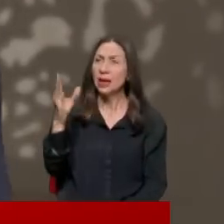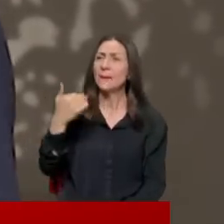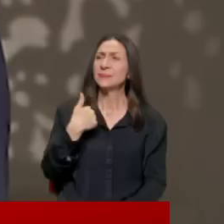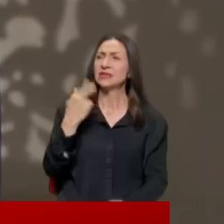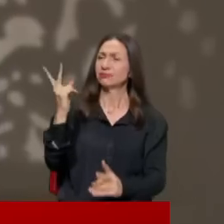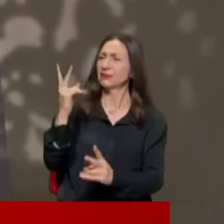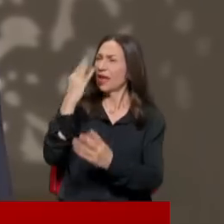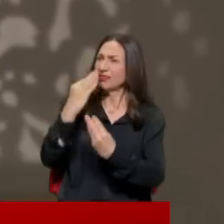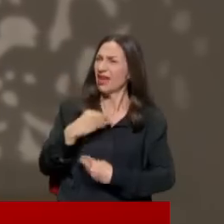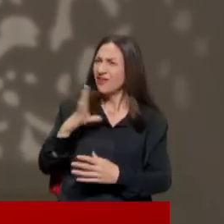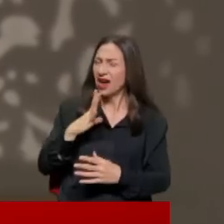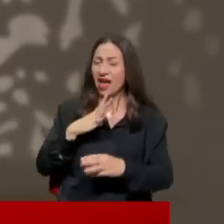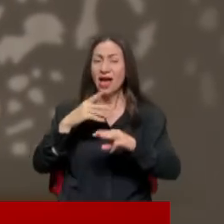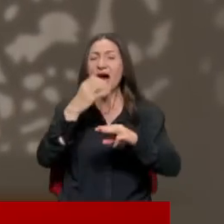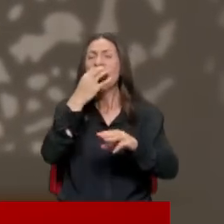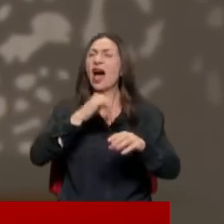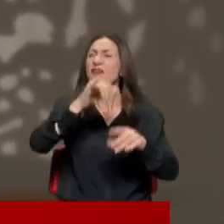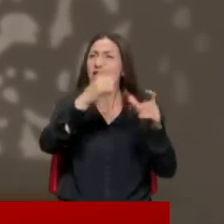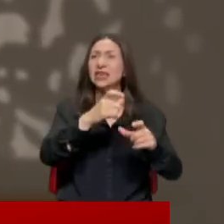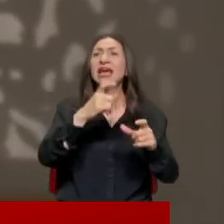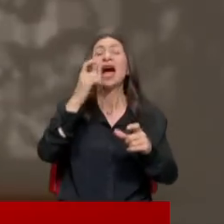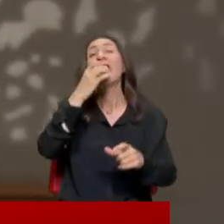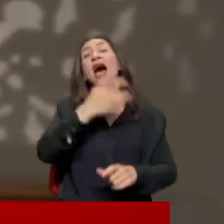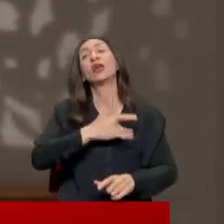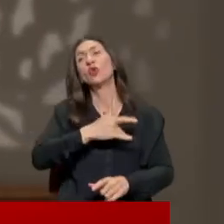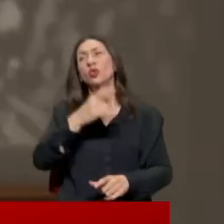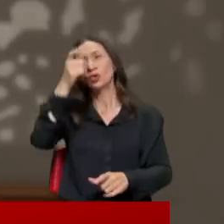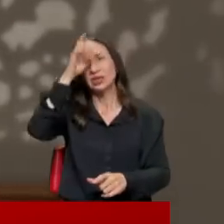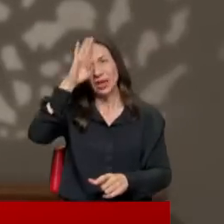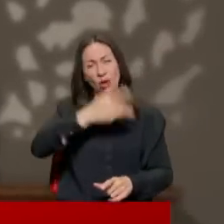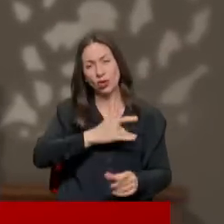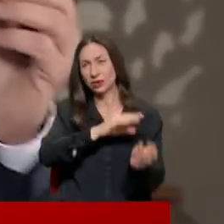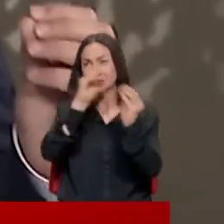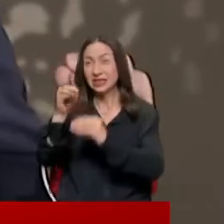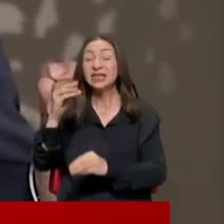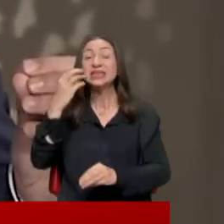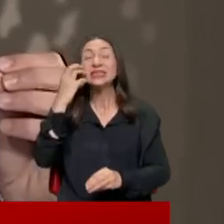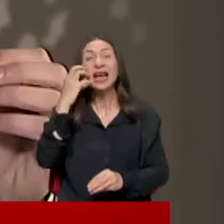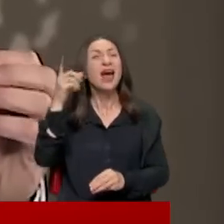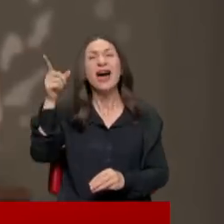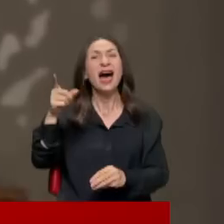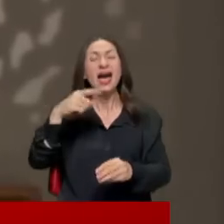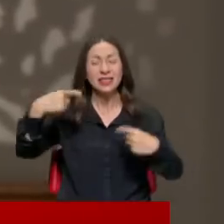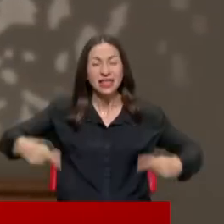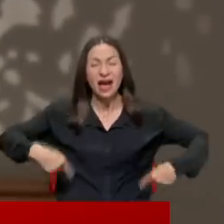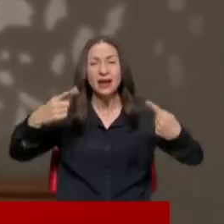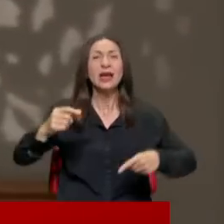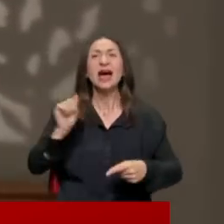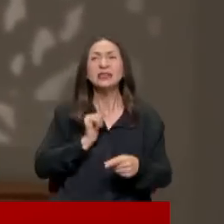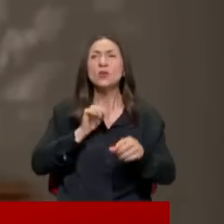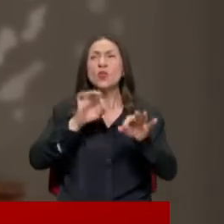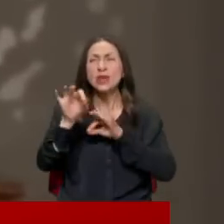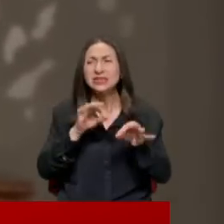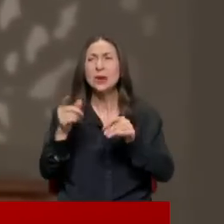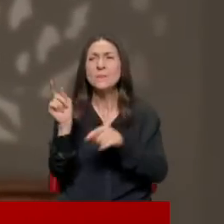bizde bir emanetimiz var. Esenboğa'da duruyordu, Sabiha Gökçen'e indirdim. İçine de Sakarya'daki tank palet fabrikasındaki askerlerinizi,